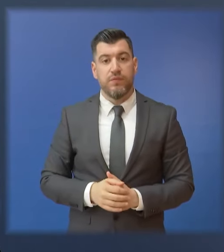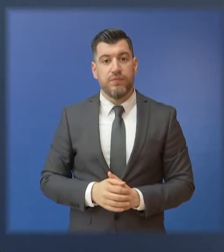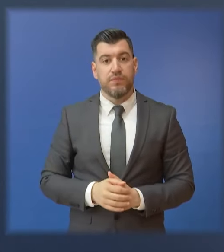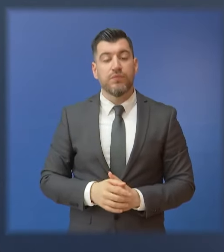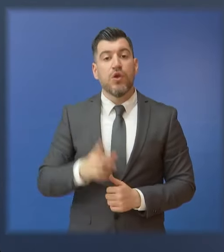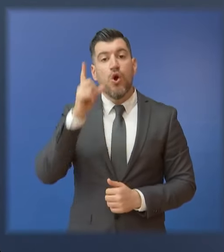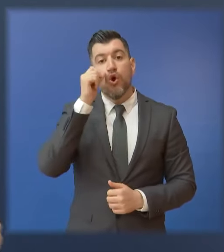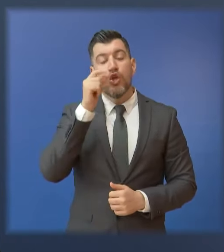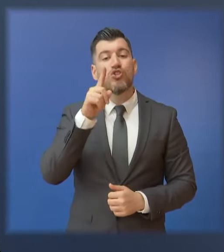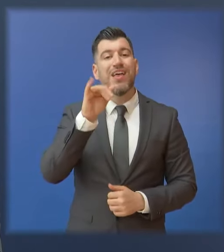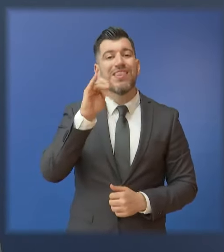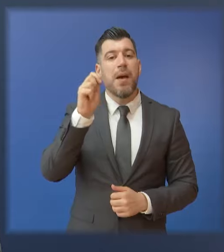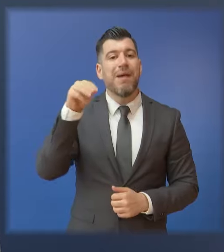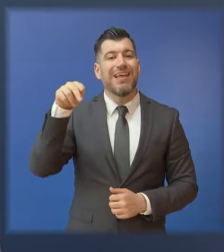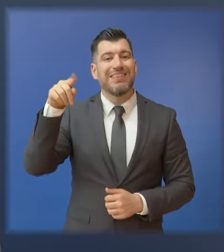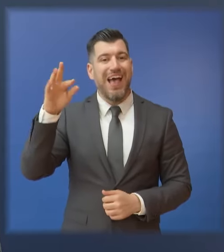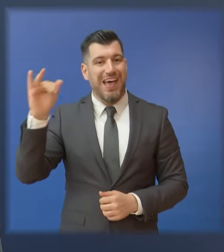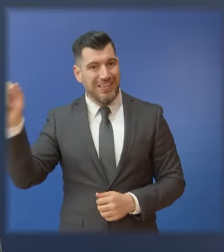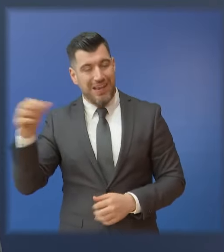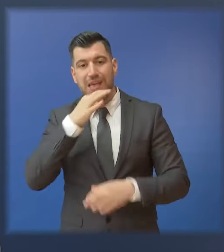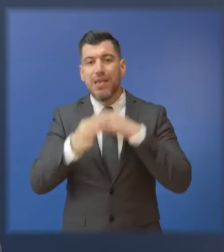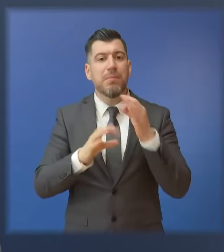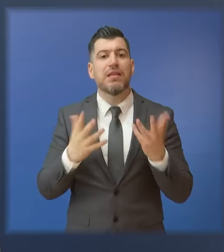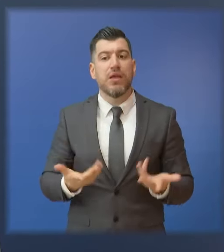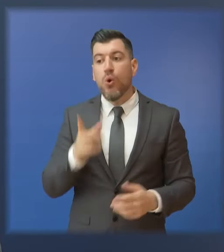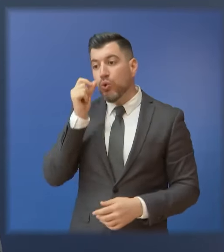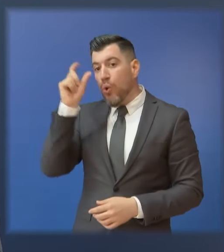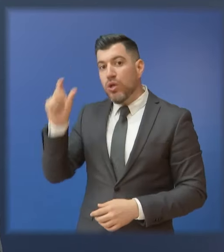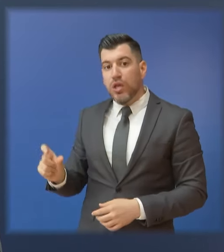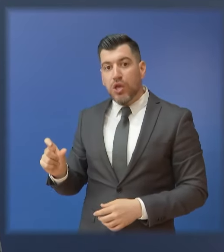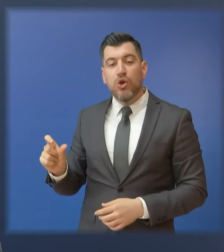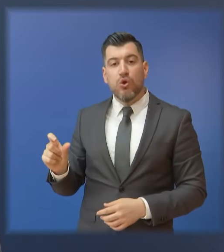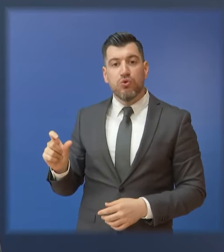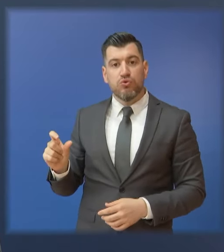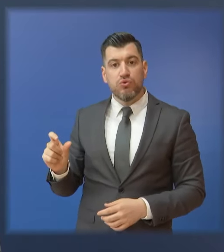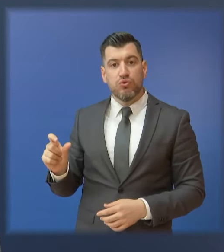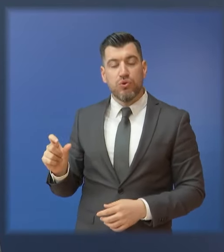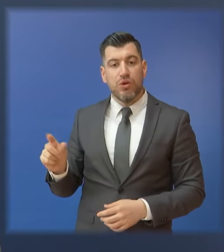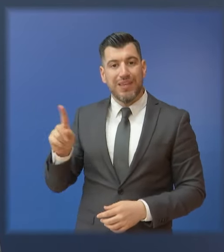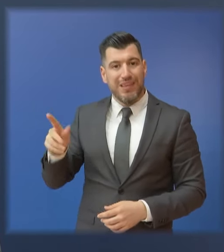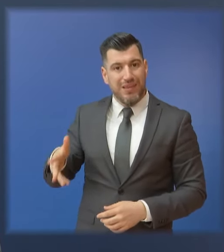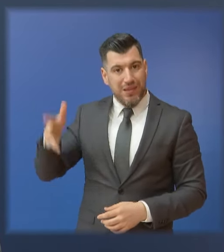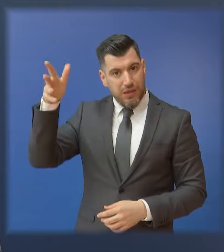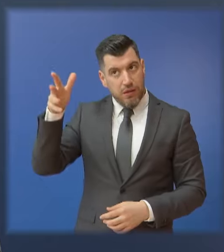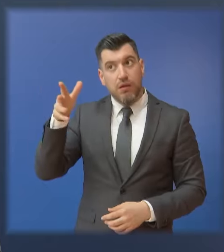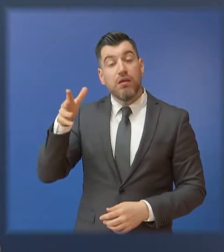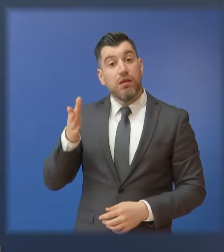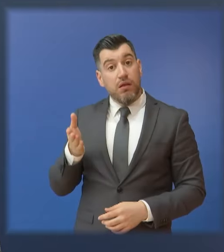κύριος διαματάρης ο οποίος είπε ότι ο κύριος μητσοτάκης έχει θέσει το θέμα στον κύριο βαρθολομαίο